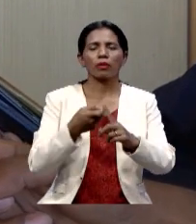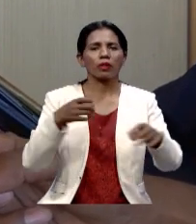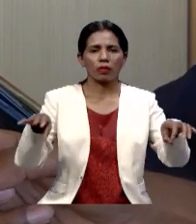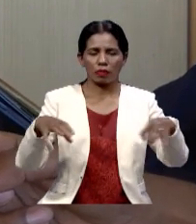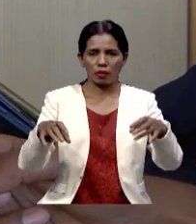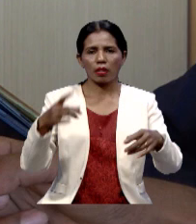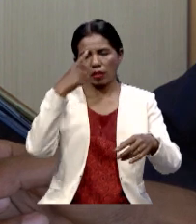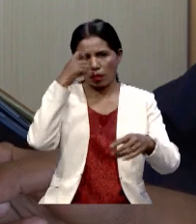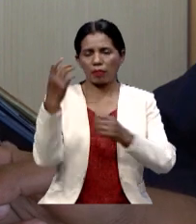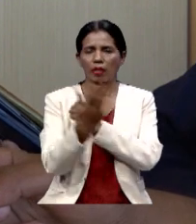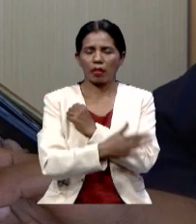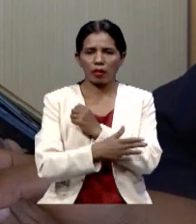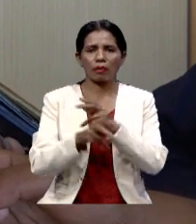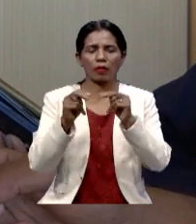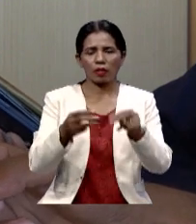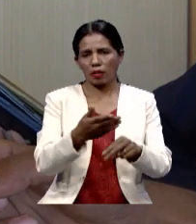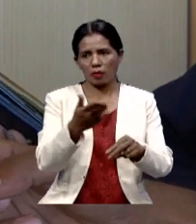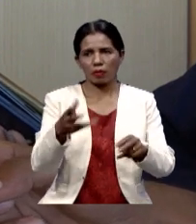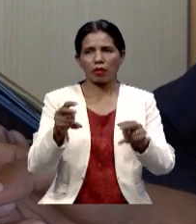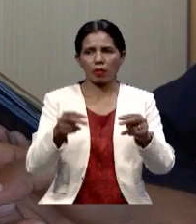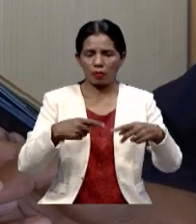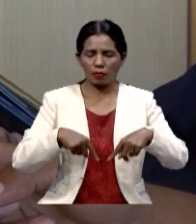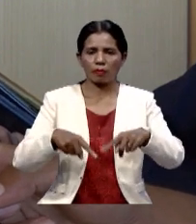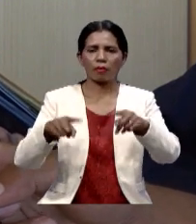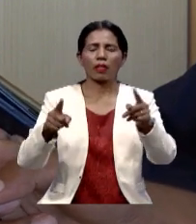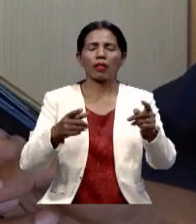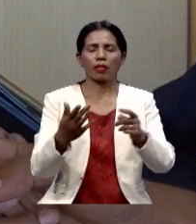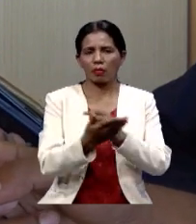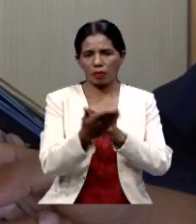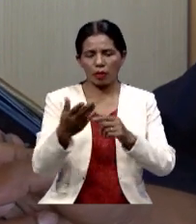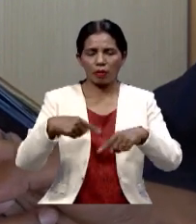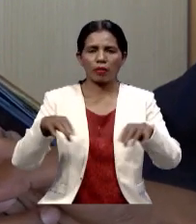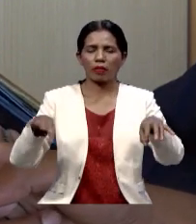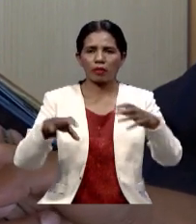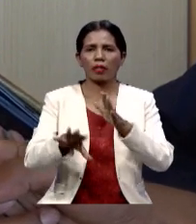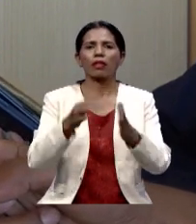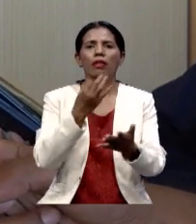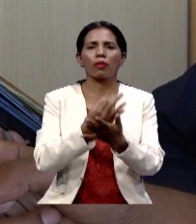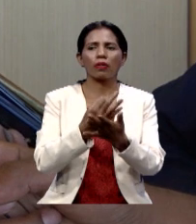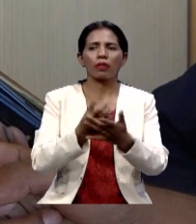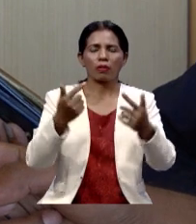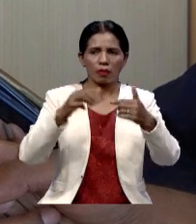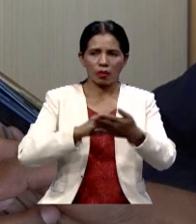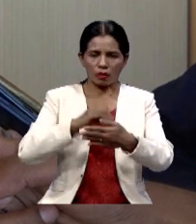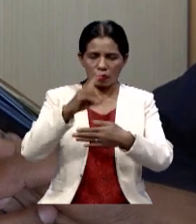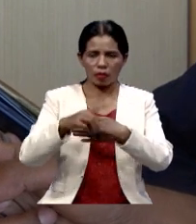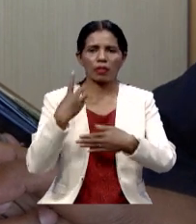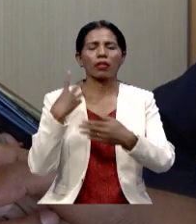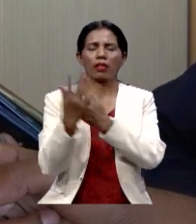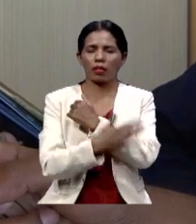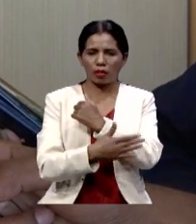tama nasaun ne persija ita bot sira mak manda ita bot sira ba i manda ita bot sira ba hetan ti osan filma de jembol de tanarai ida nema